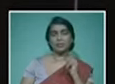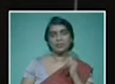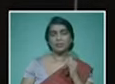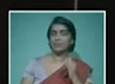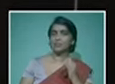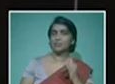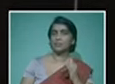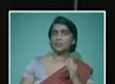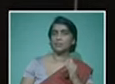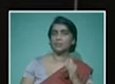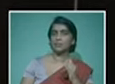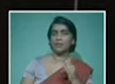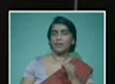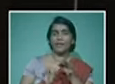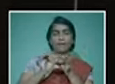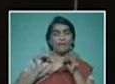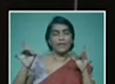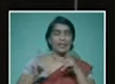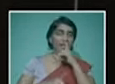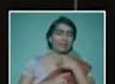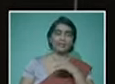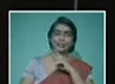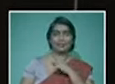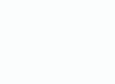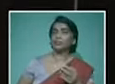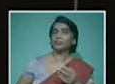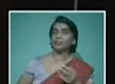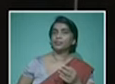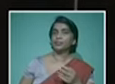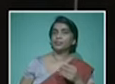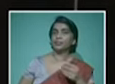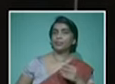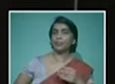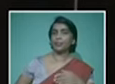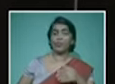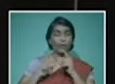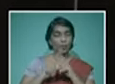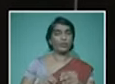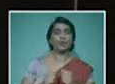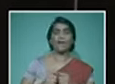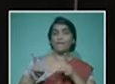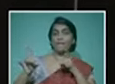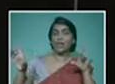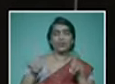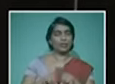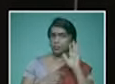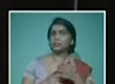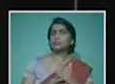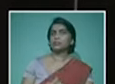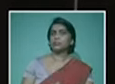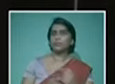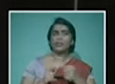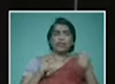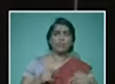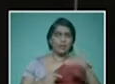මං හිතන්නේ මේ වැඩි කතන්දර ගැන කතා කරන අය ගැන මේ වගේ මෙතන හැසිරෙන්නේ මේ වගේ වැද්දෝ වගේ සමහරක් විදිහට